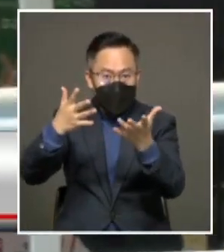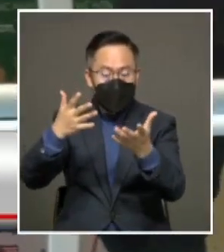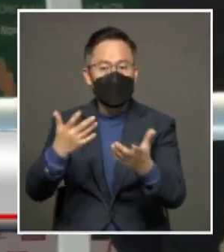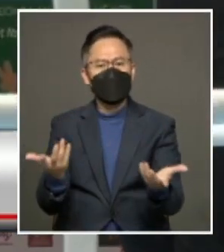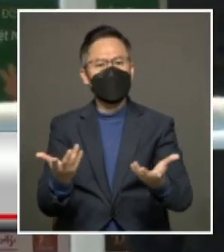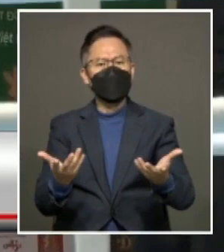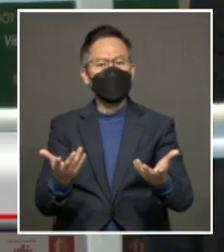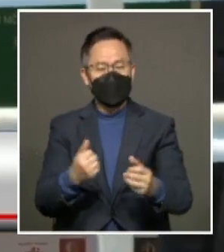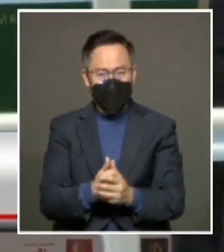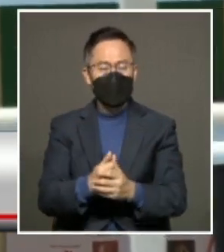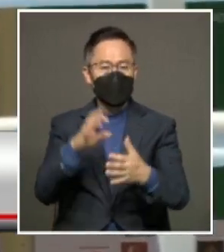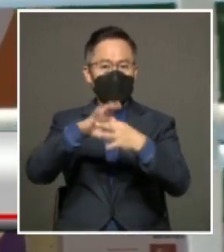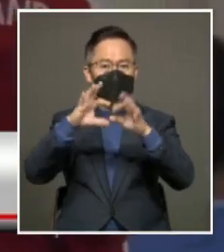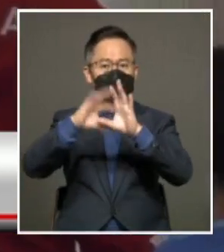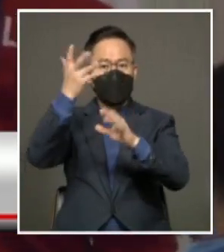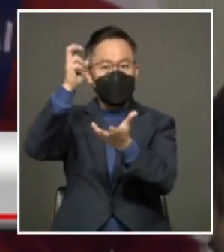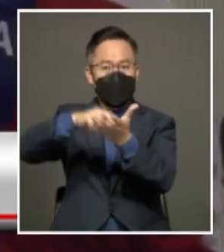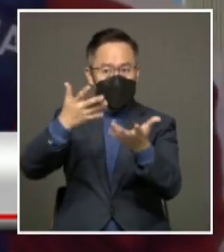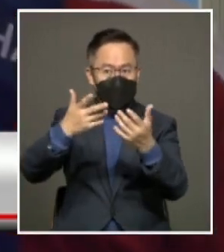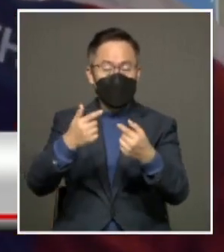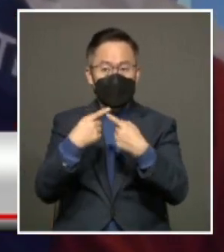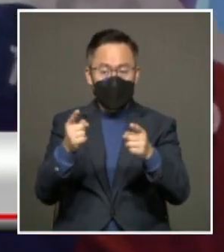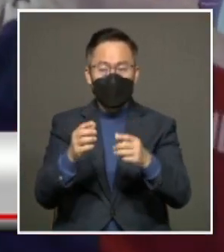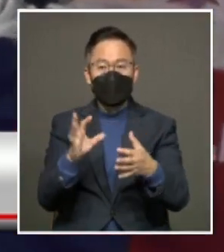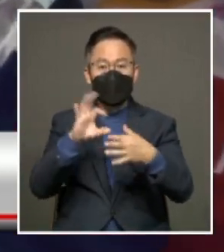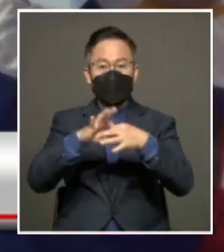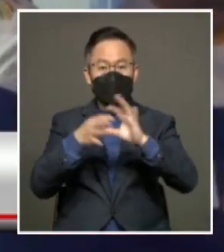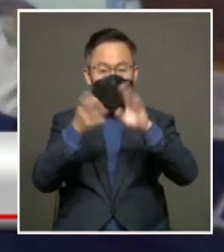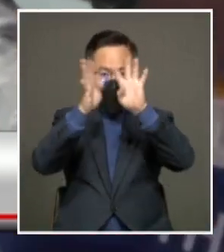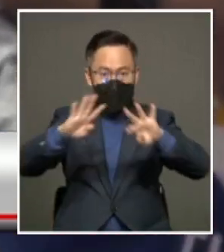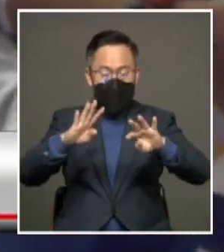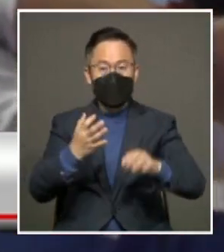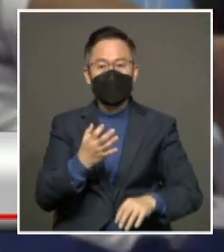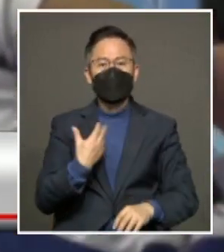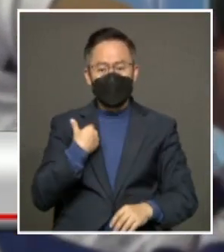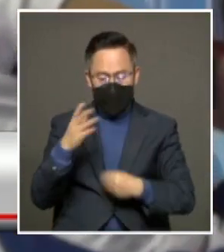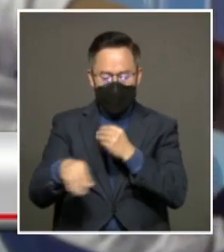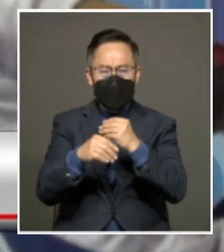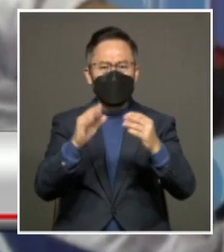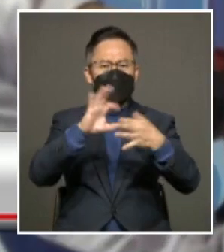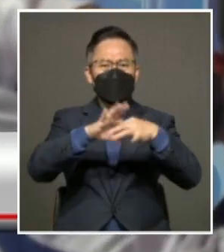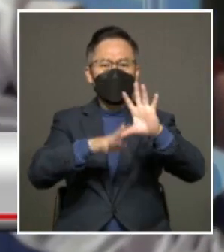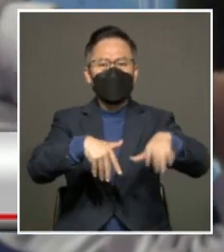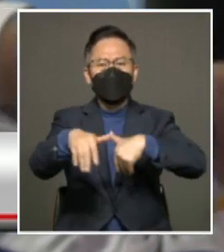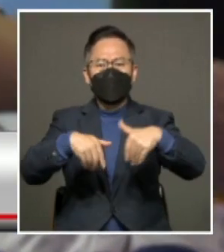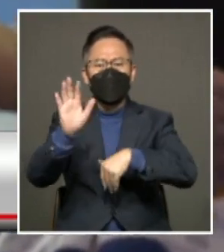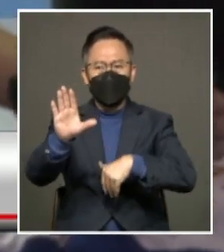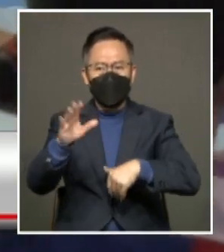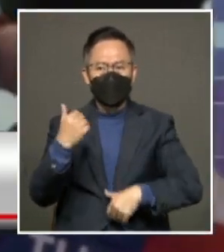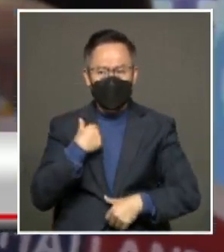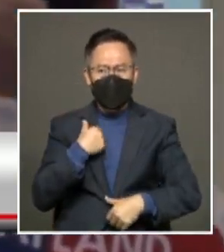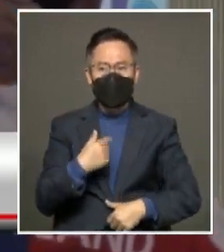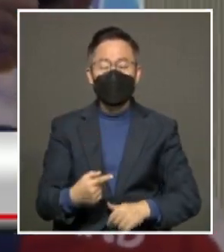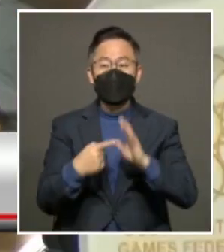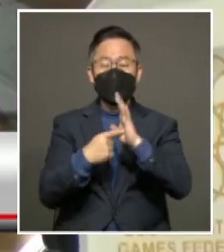อีเวนต์บรรจุในกีฬาซีเกมมีชิงชัยกันหลายเหรียญทองกันด้วยซ้ำกีฬาสากลที่สามารถต่